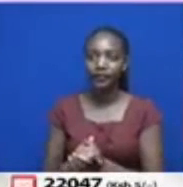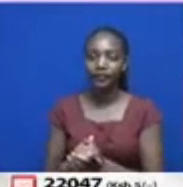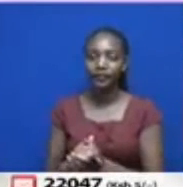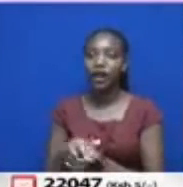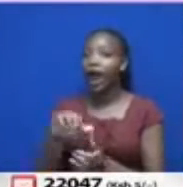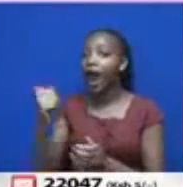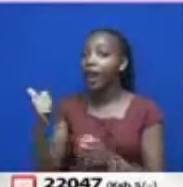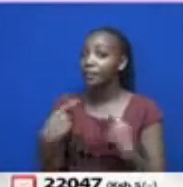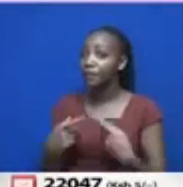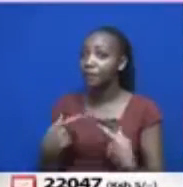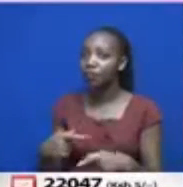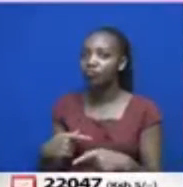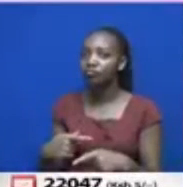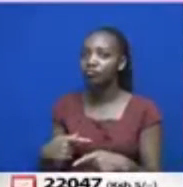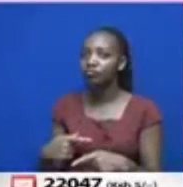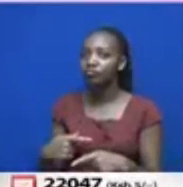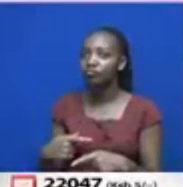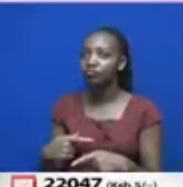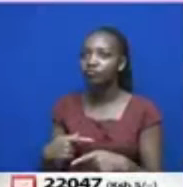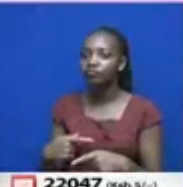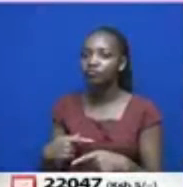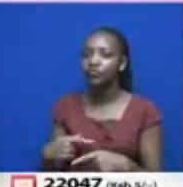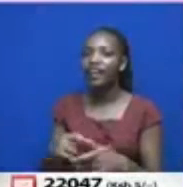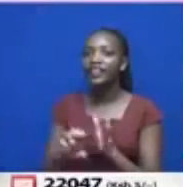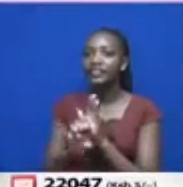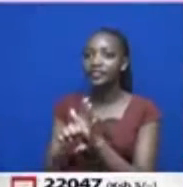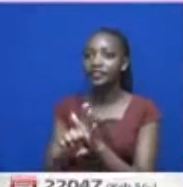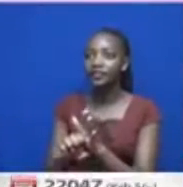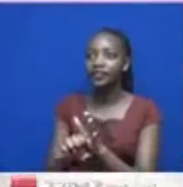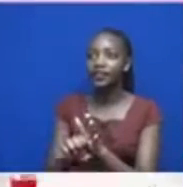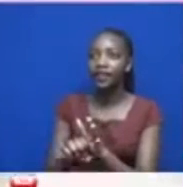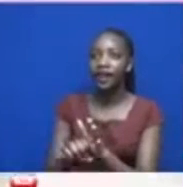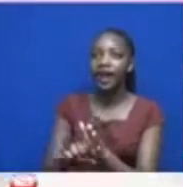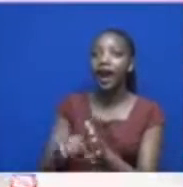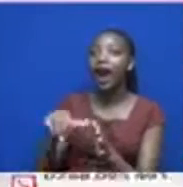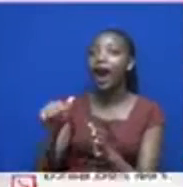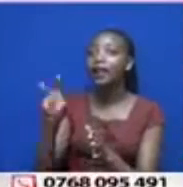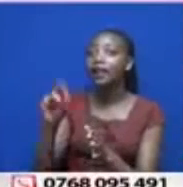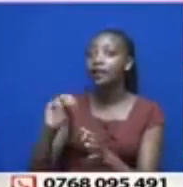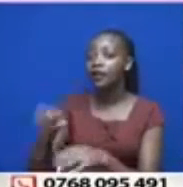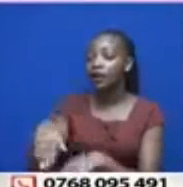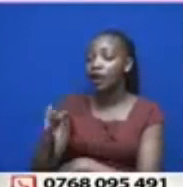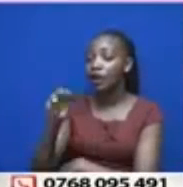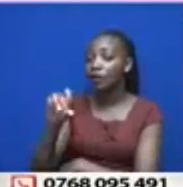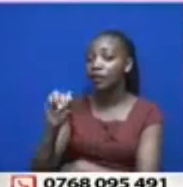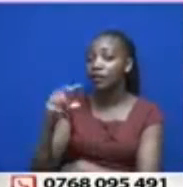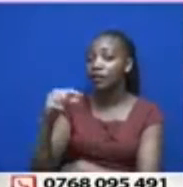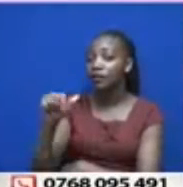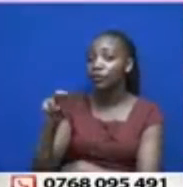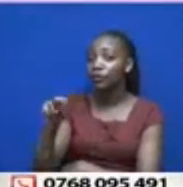kwa niaba ya Mlima Kenya. Uh-huh. Kama vile tuna gavana Ana Waiguru. Inamaanisha nini kwa Raila Odinga?